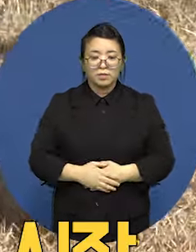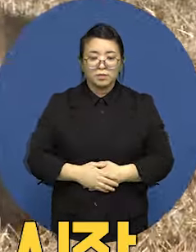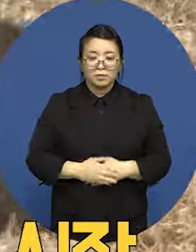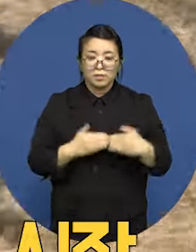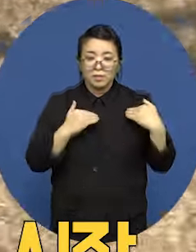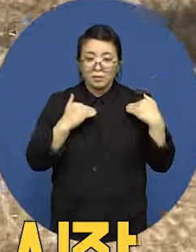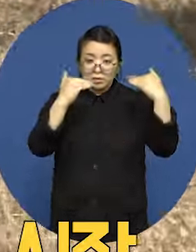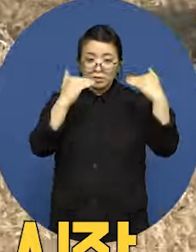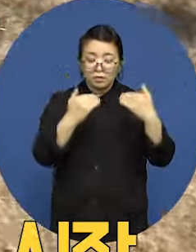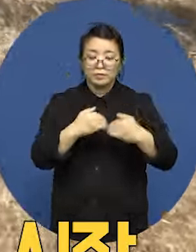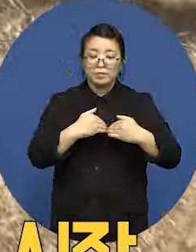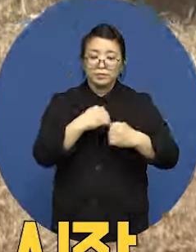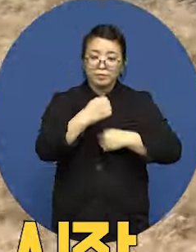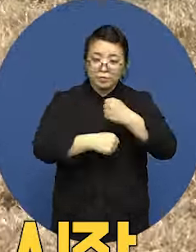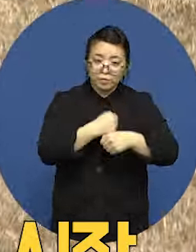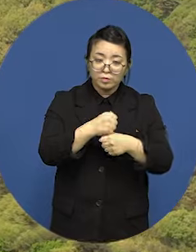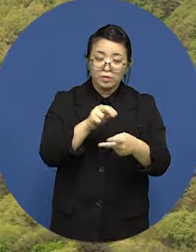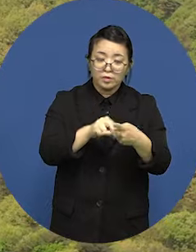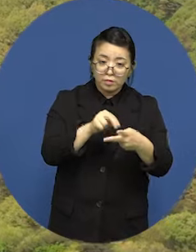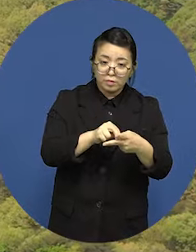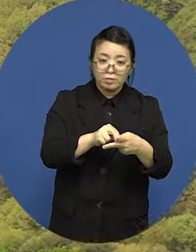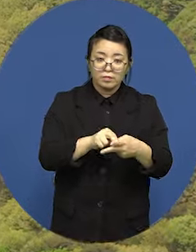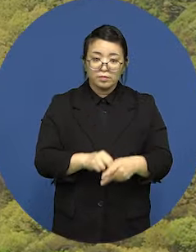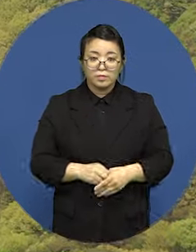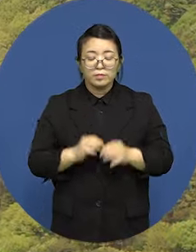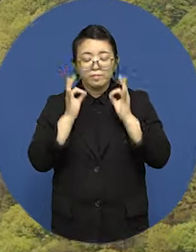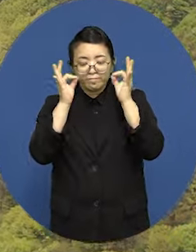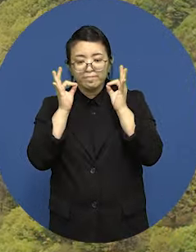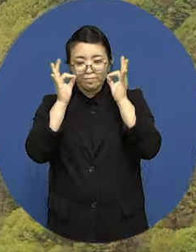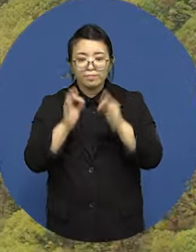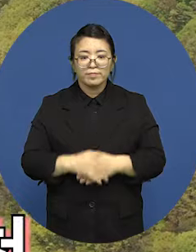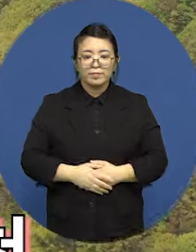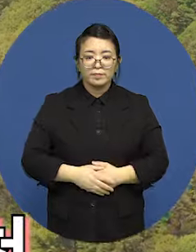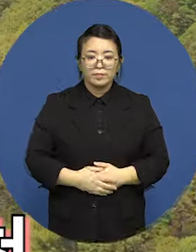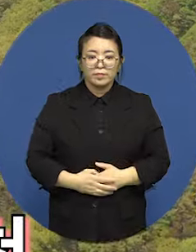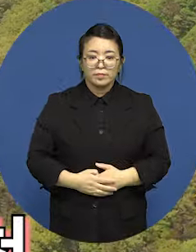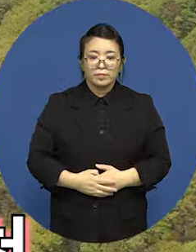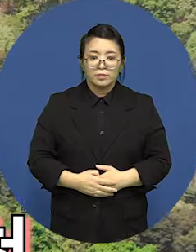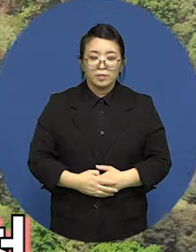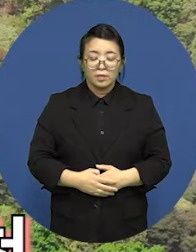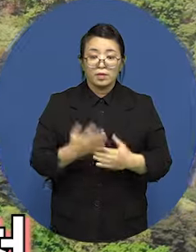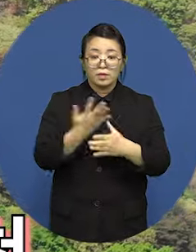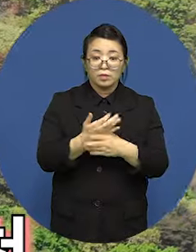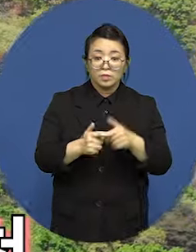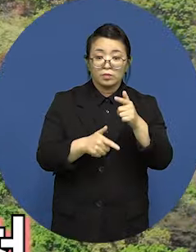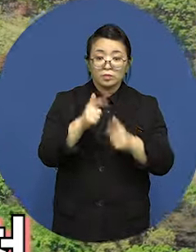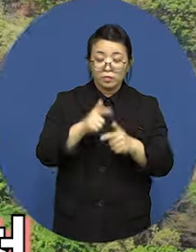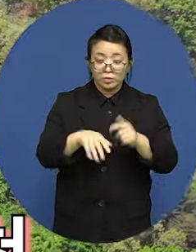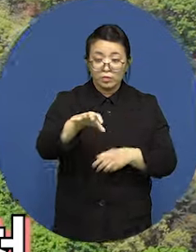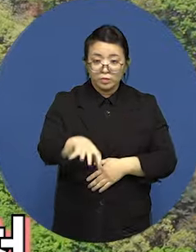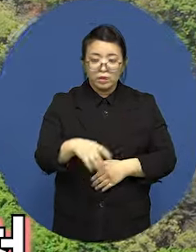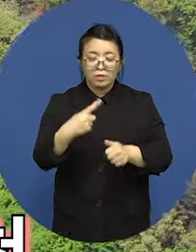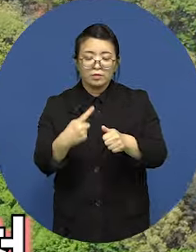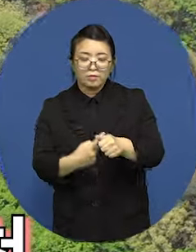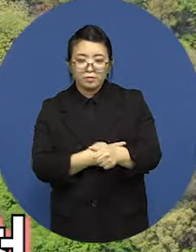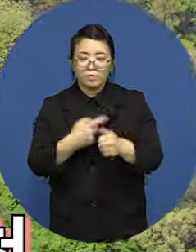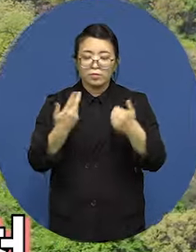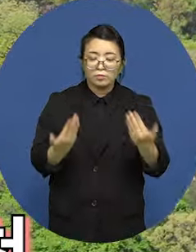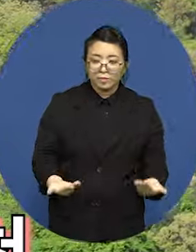기여할 것으로 기대하고 있습니다. 양산 수목원은 용당동 대운산 자연휴양림 인접지를 후보지로 정하고